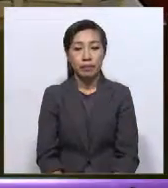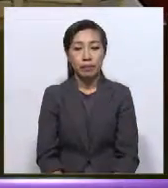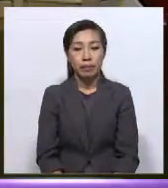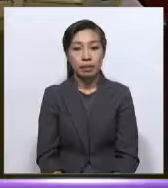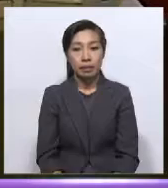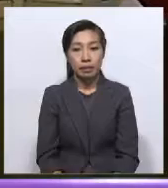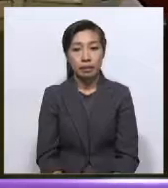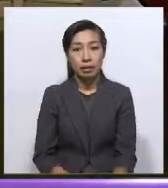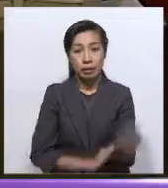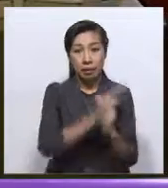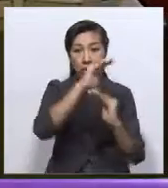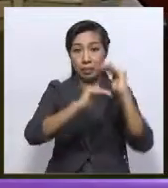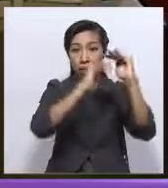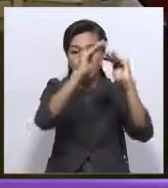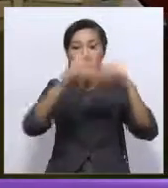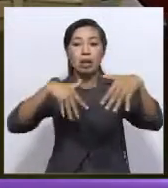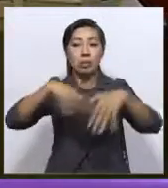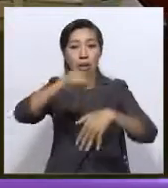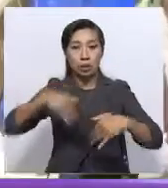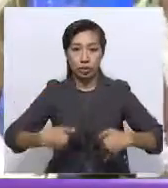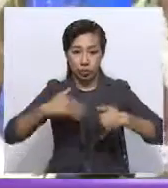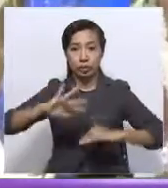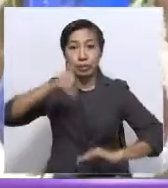นาและเพื่อความเป็นอยู่ที่ดีขึ้นของประชาชนค่ะ